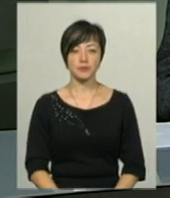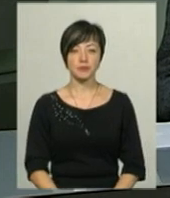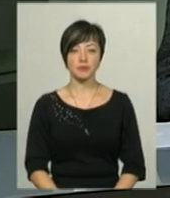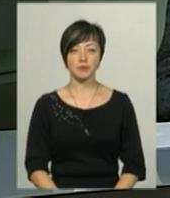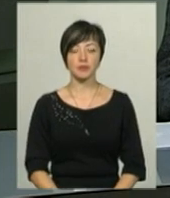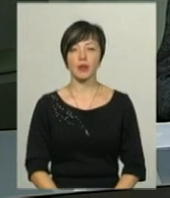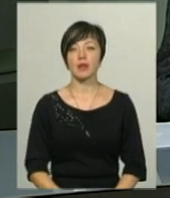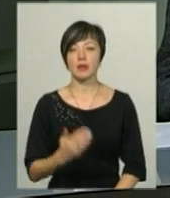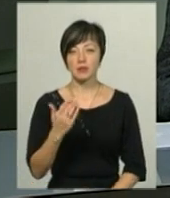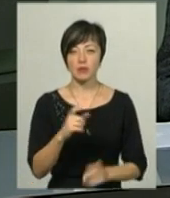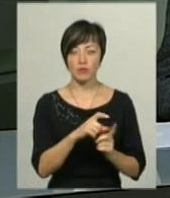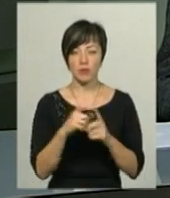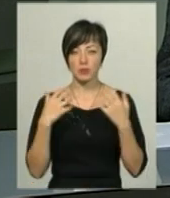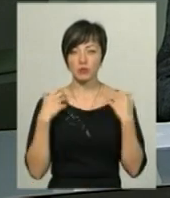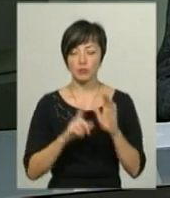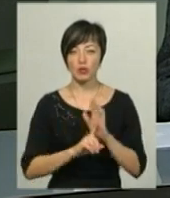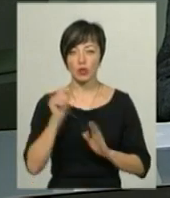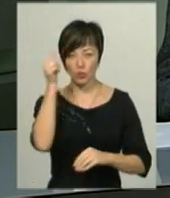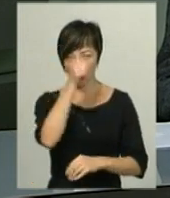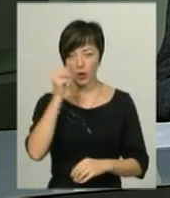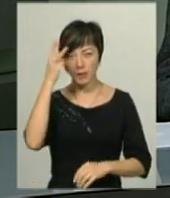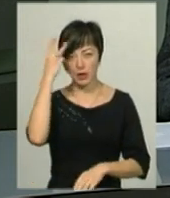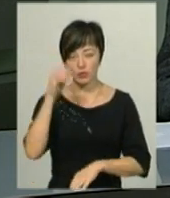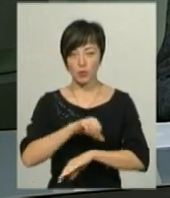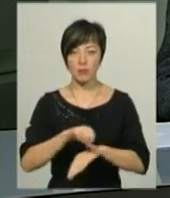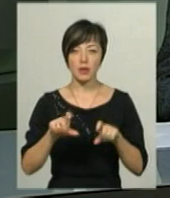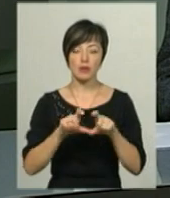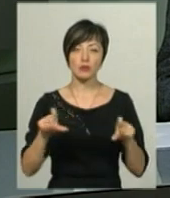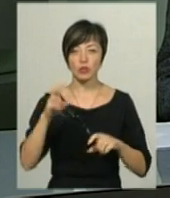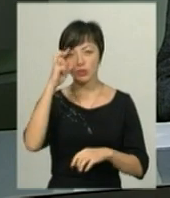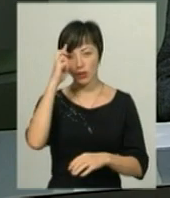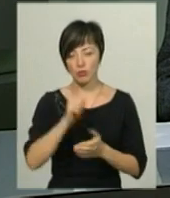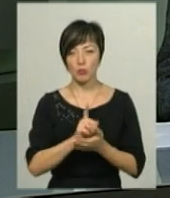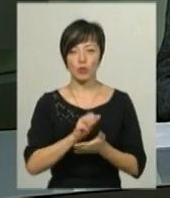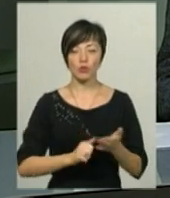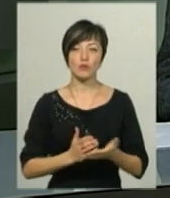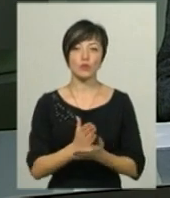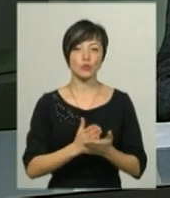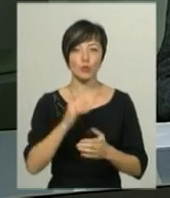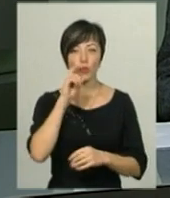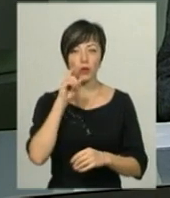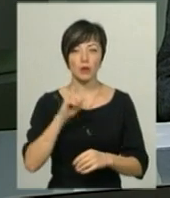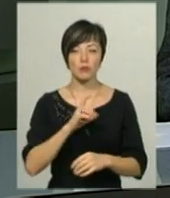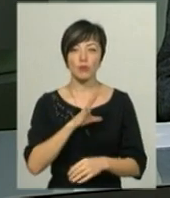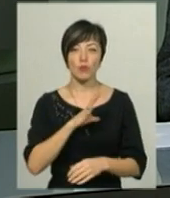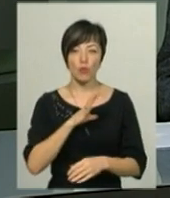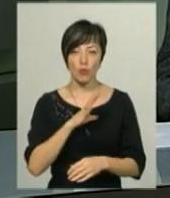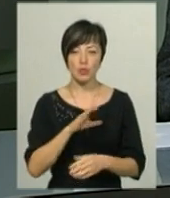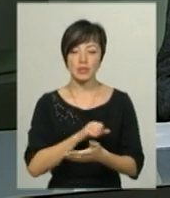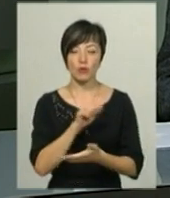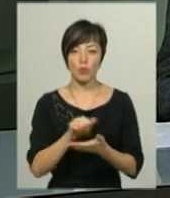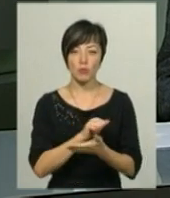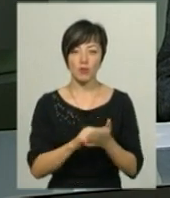За словами Олега Лазуніна, з початку року Хмельницькою митницею Державної фіскальної служби України було